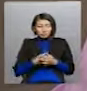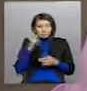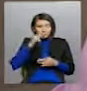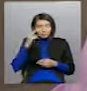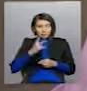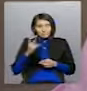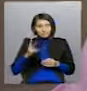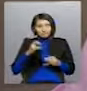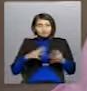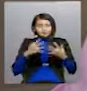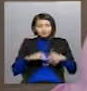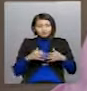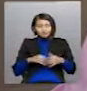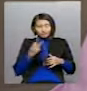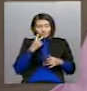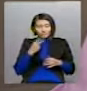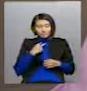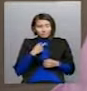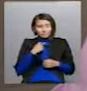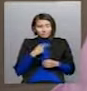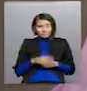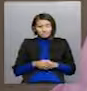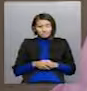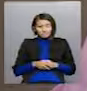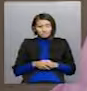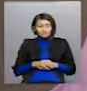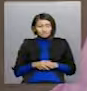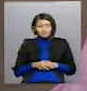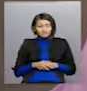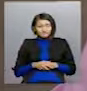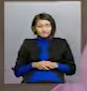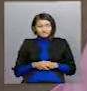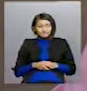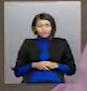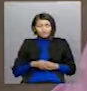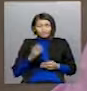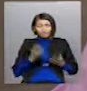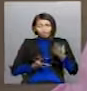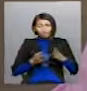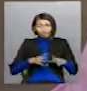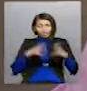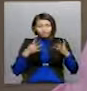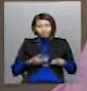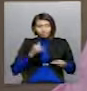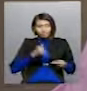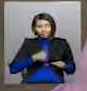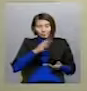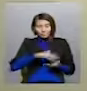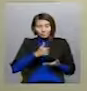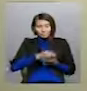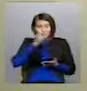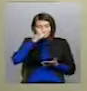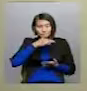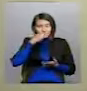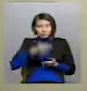айт, оныншы айт Құдай қарыз, дейді. Яғни, неге бұл кісіні? Міне, сол нені біздің елбасымыз осыны айтып отыр.